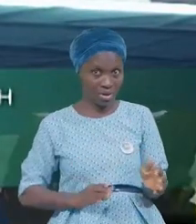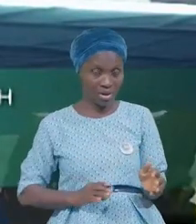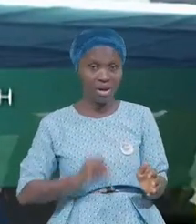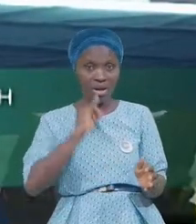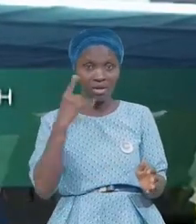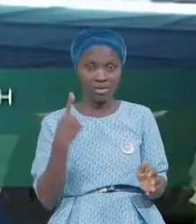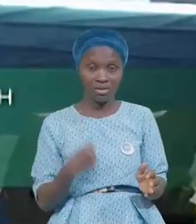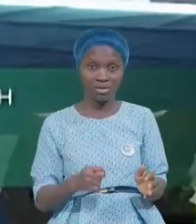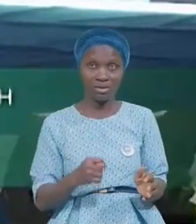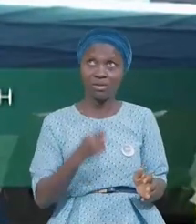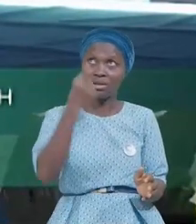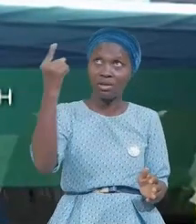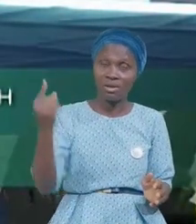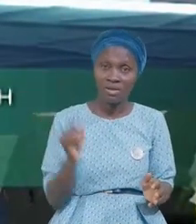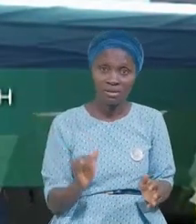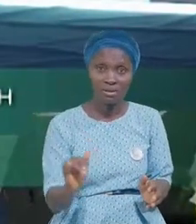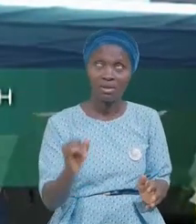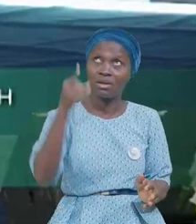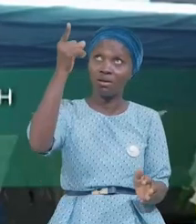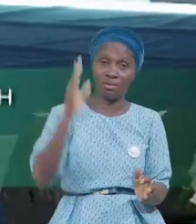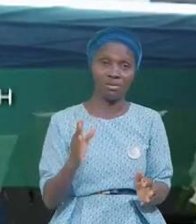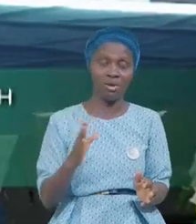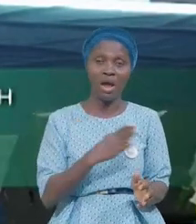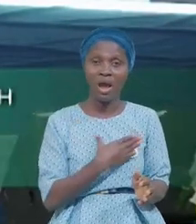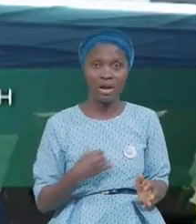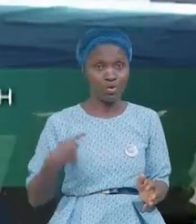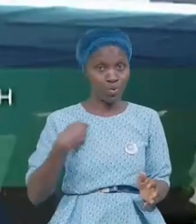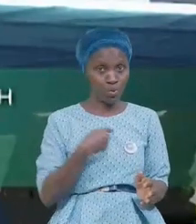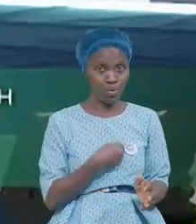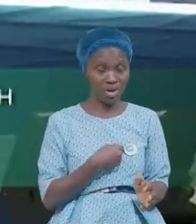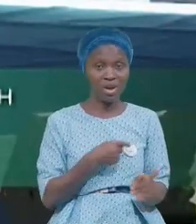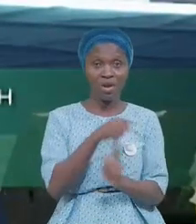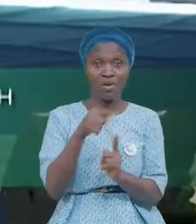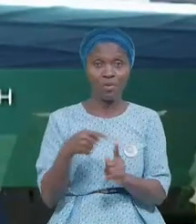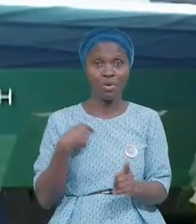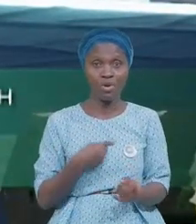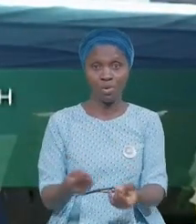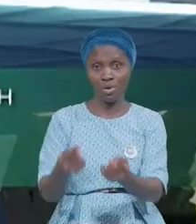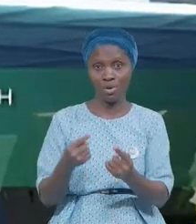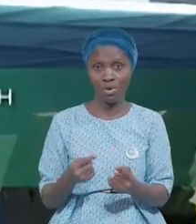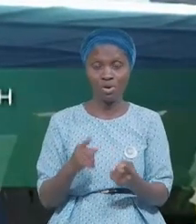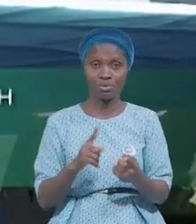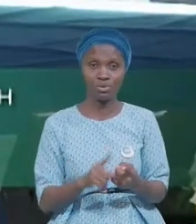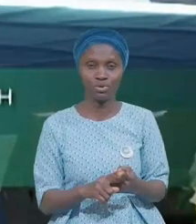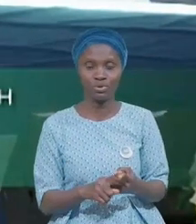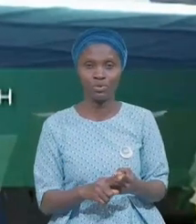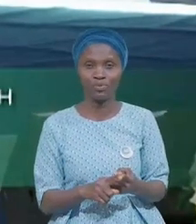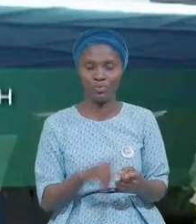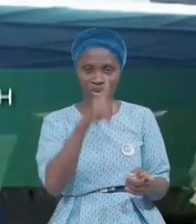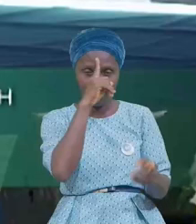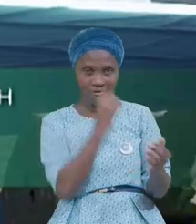est le Dieu éternel. Et nous, quand nous venons par la foi, nous avons le